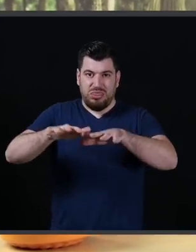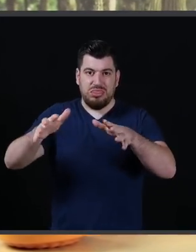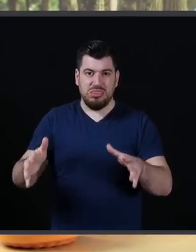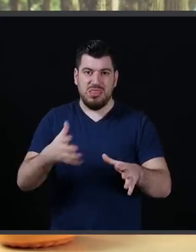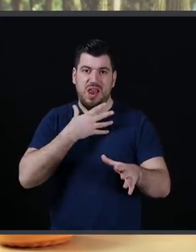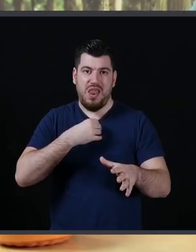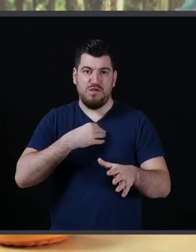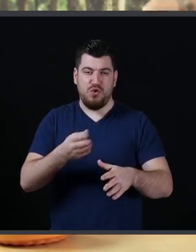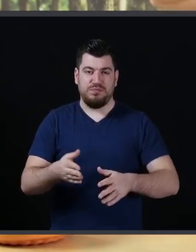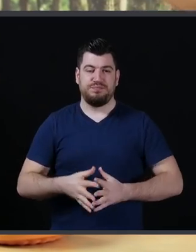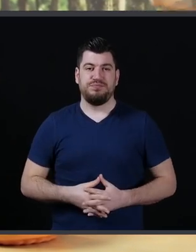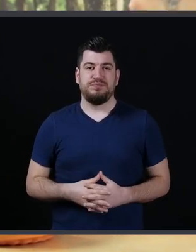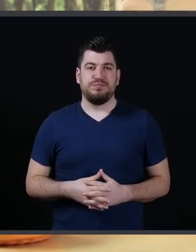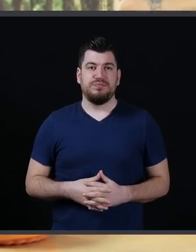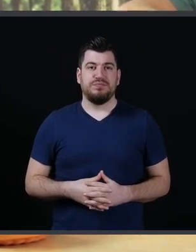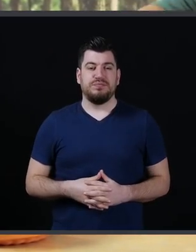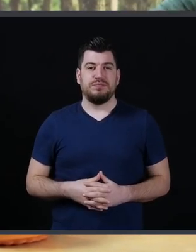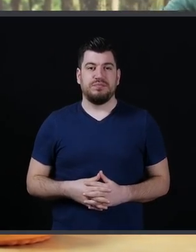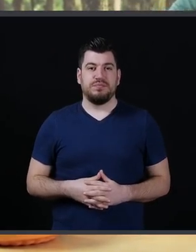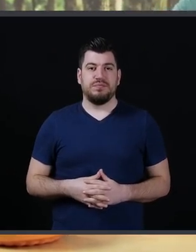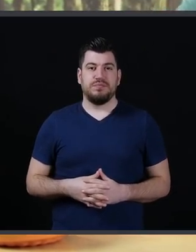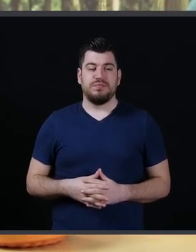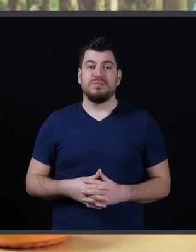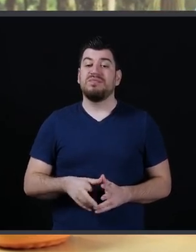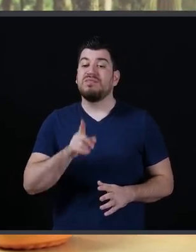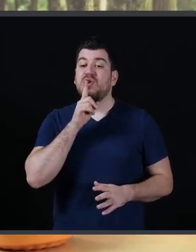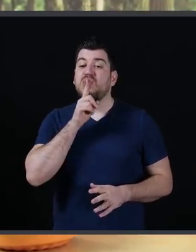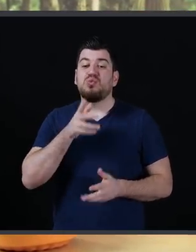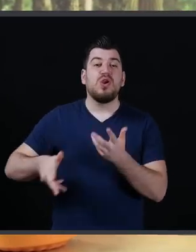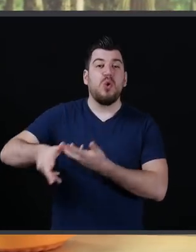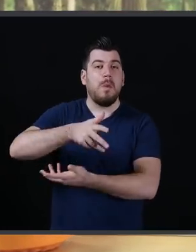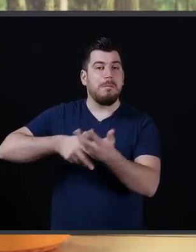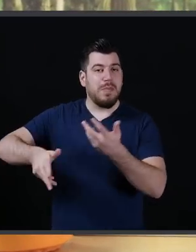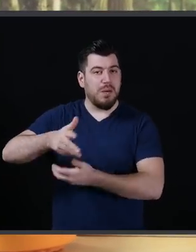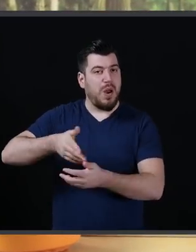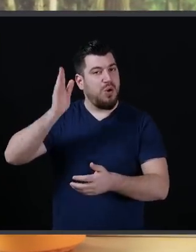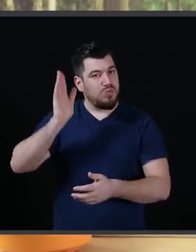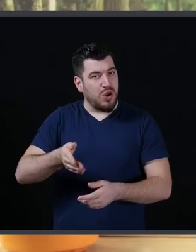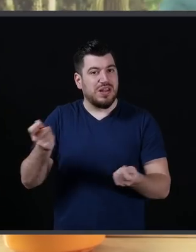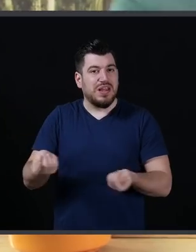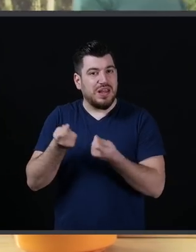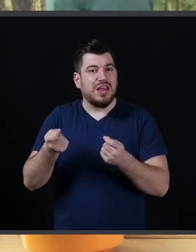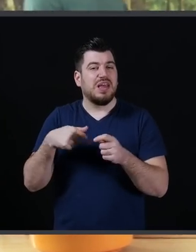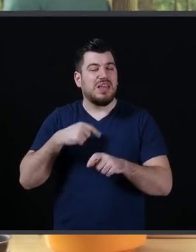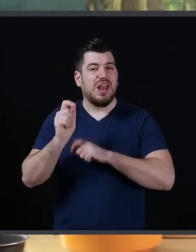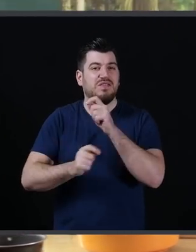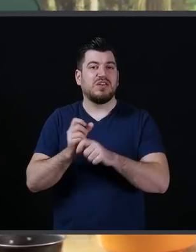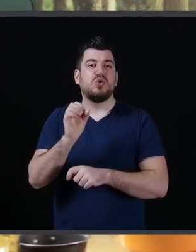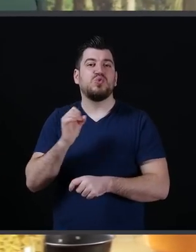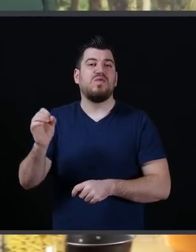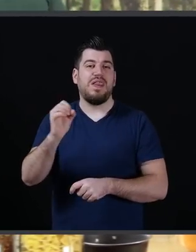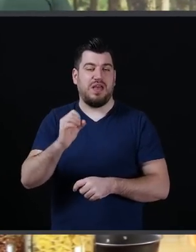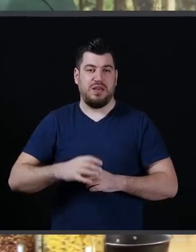Να σας πω ότι ακριβώς το ίδιο μείγμα Μπορείτε να το χρησιμοποιήσετε για να κάνετε σουφλεδάκια Απλά μικρά Και πάει και αυτό πίσω